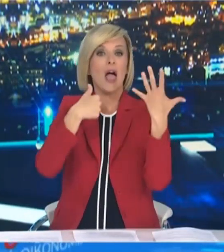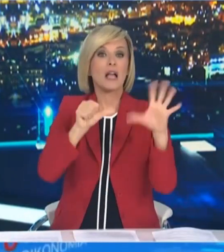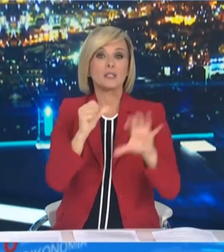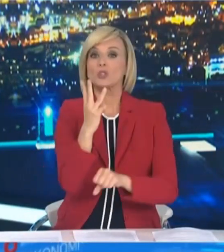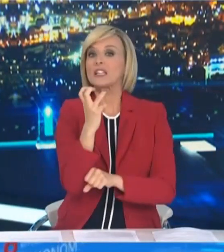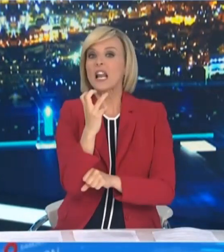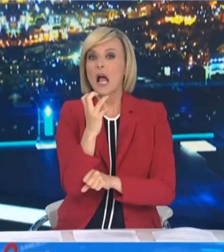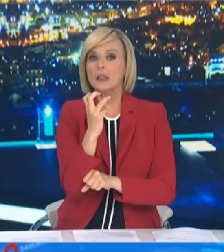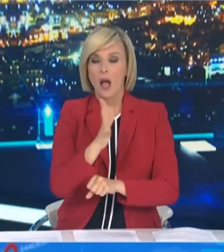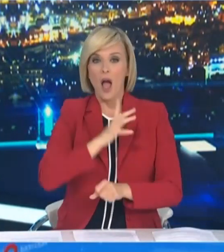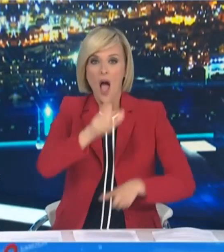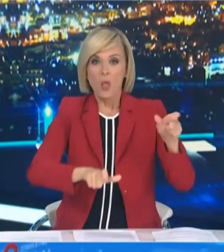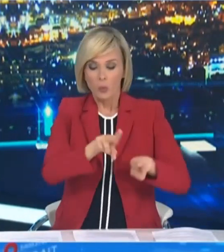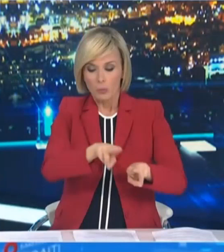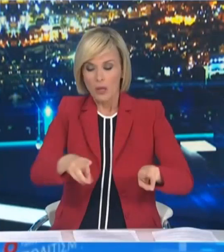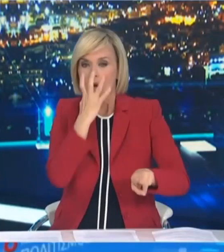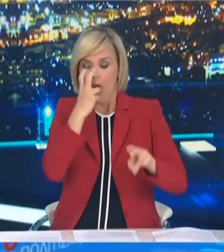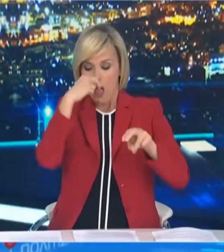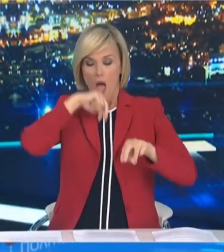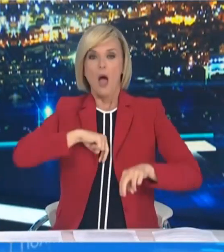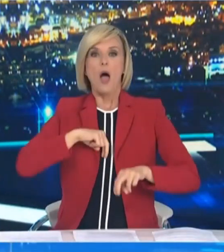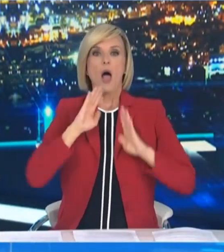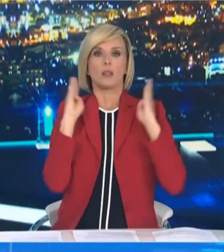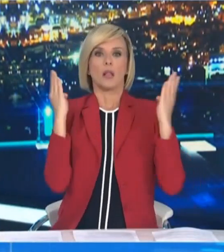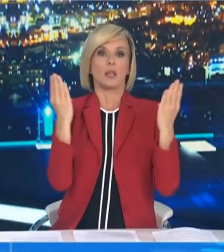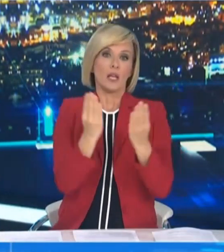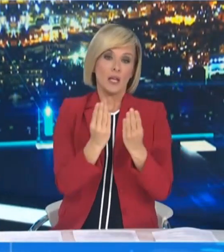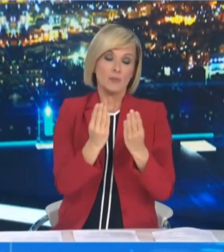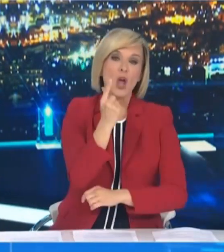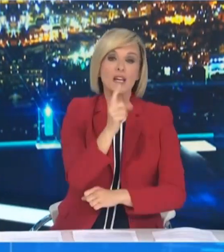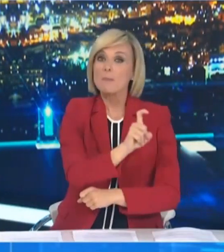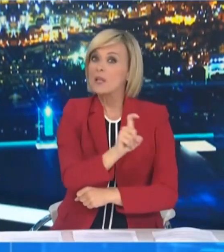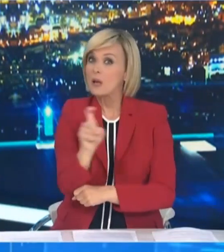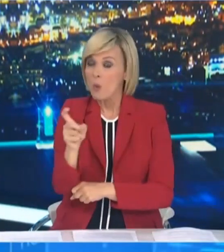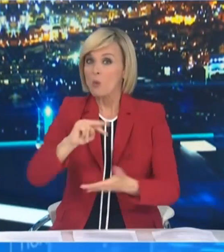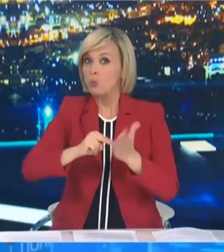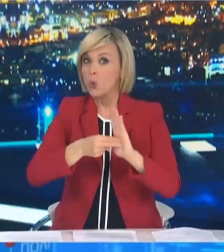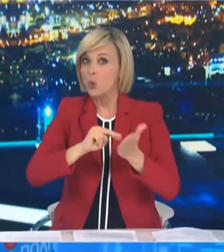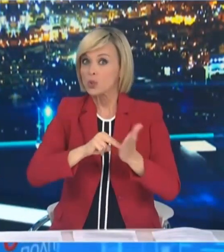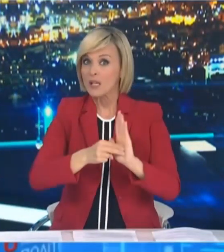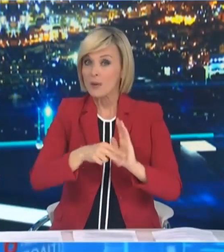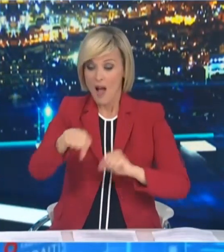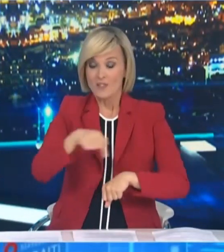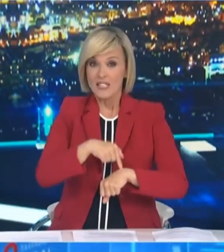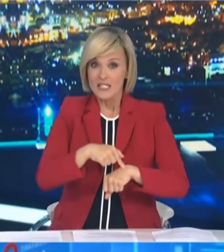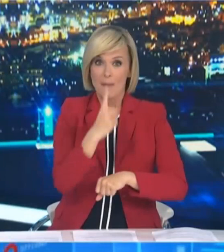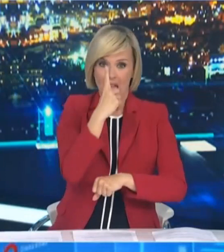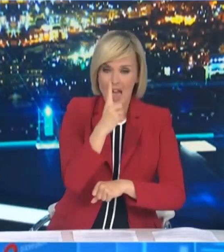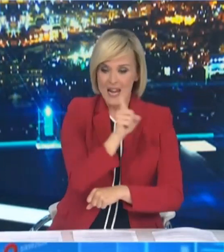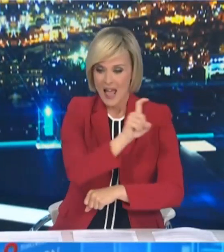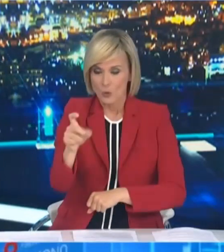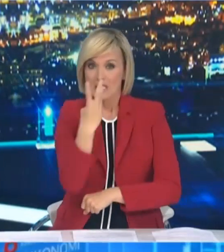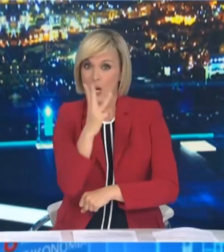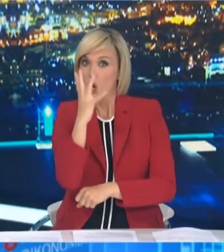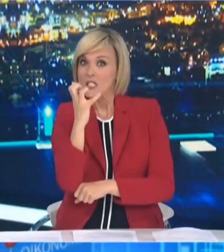διασωληνωμένους συμπολίτες μας και δυστυχώς 56 θανάτους. Έχουμε ήδη κάνει 1.340.000